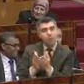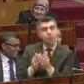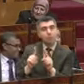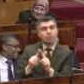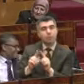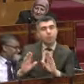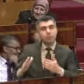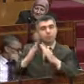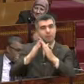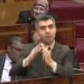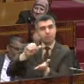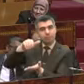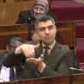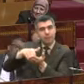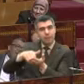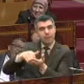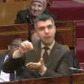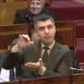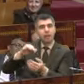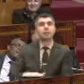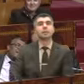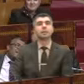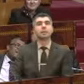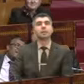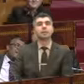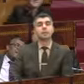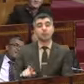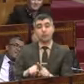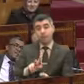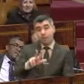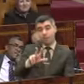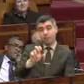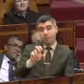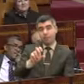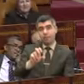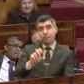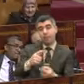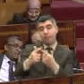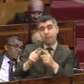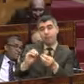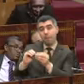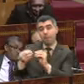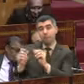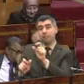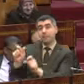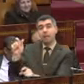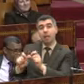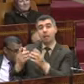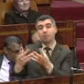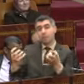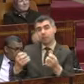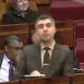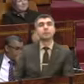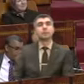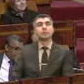لشقريش. مي لا يمكن ان ننكر السيد الوزير على ان هذا المقلع كيشكل بؤره توتر الساكنه، وانه